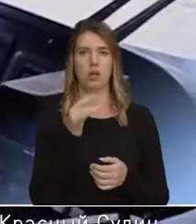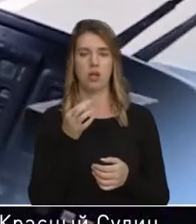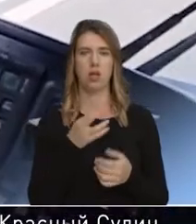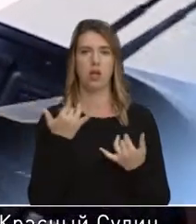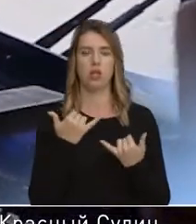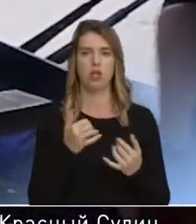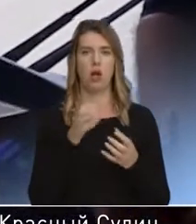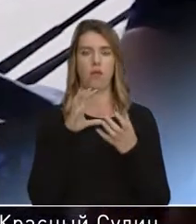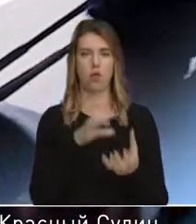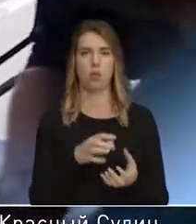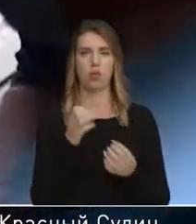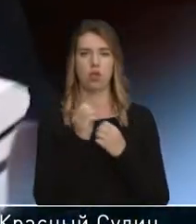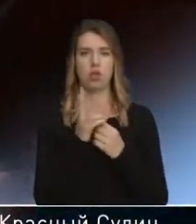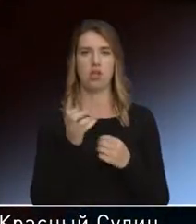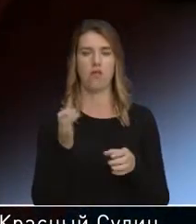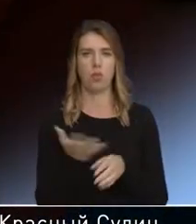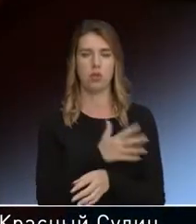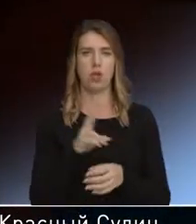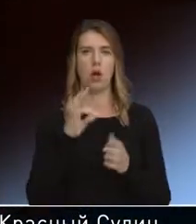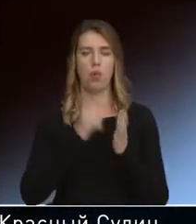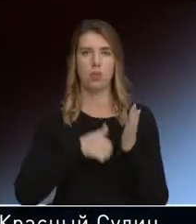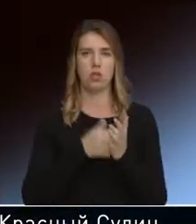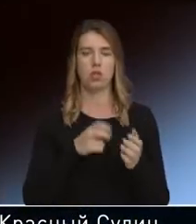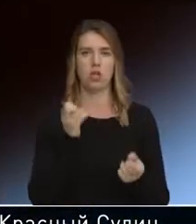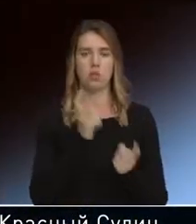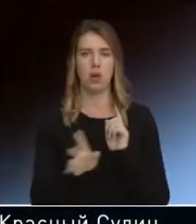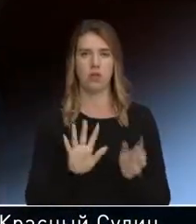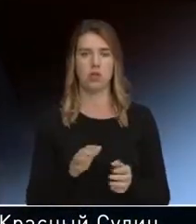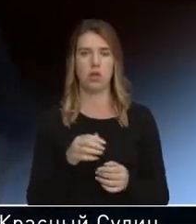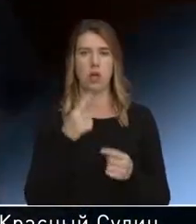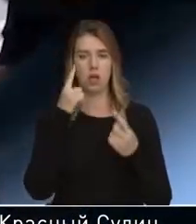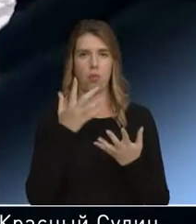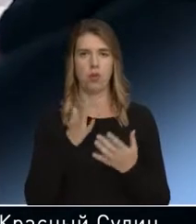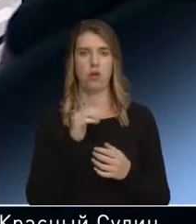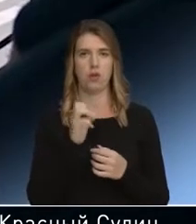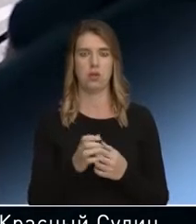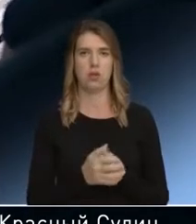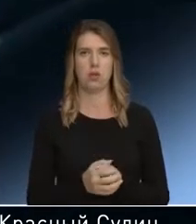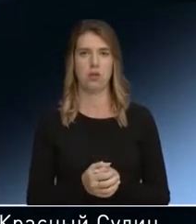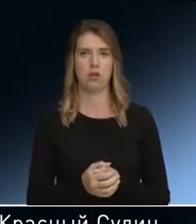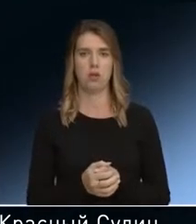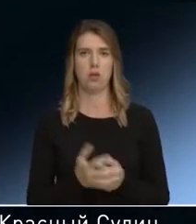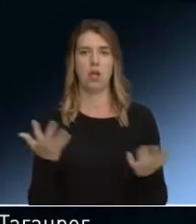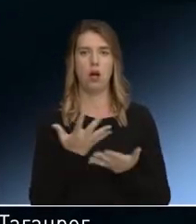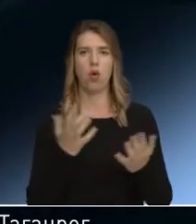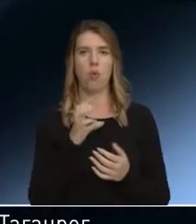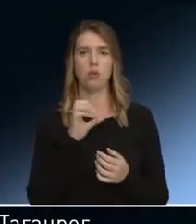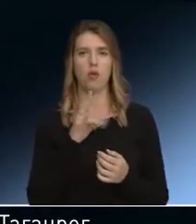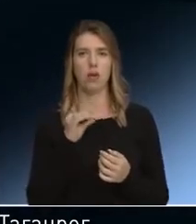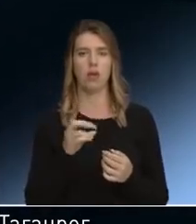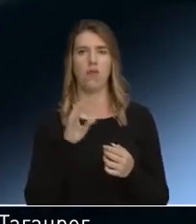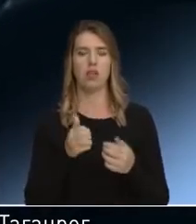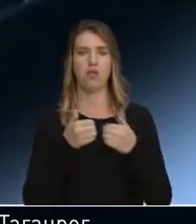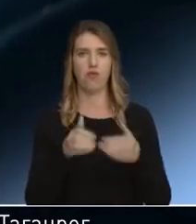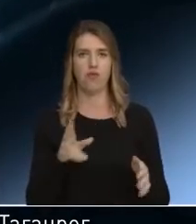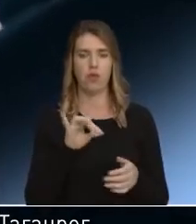14 автобусов на линию не выпустили по причине неисправности. Я понял вас. На каком основании вас